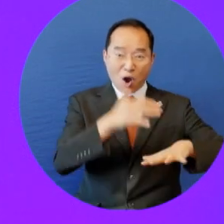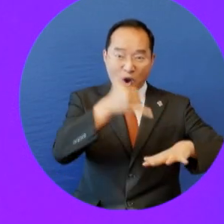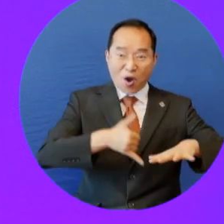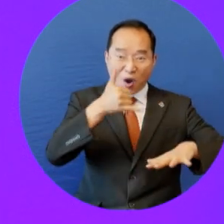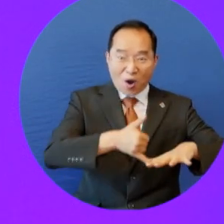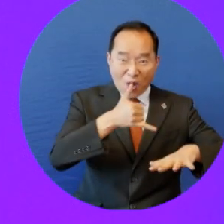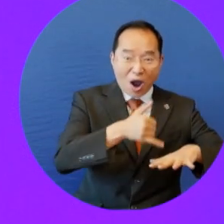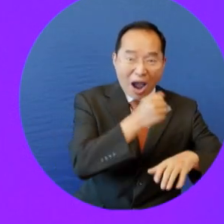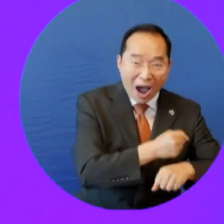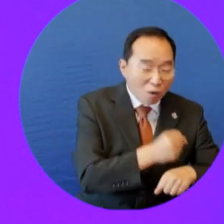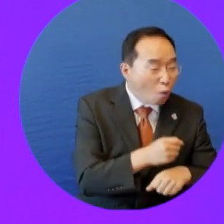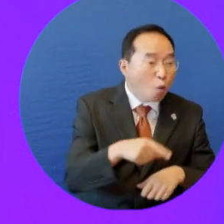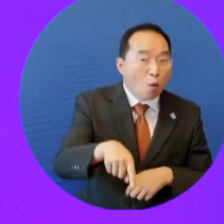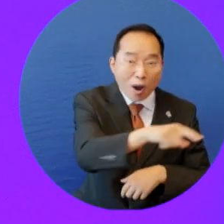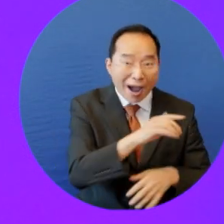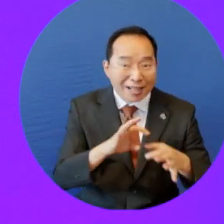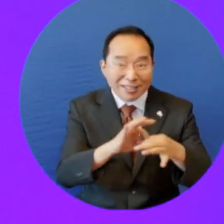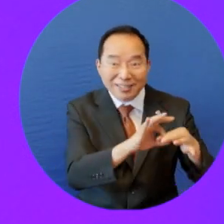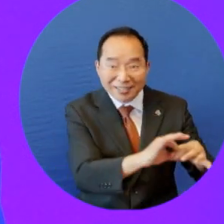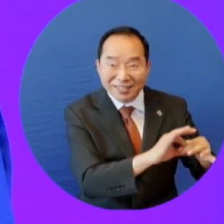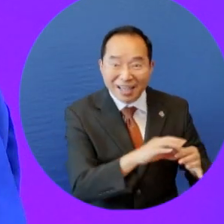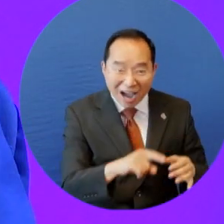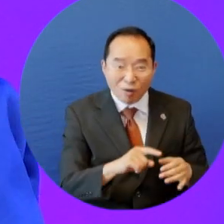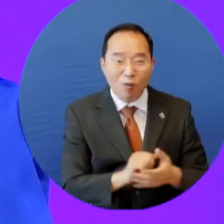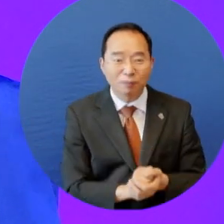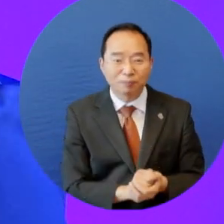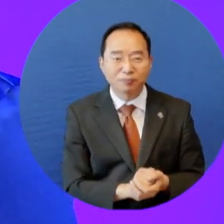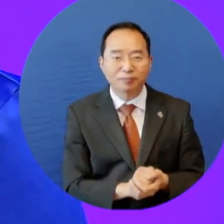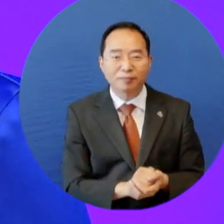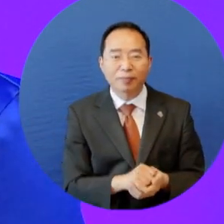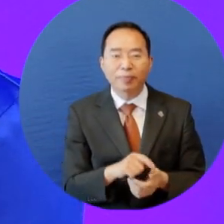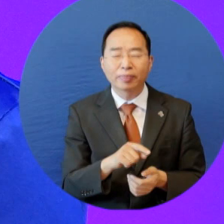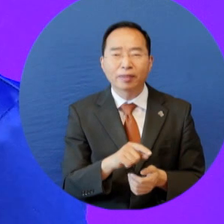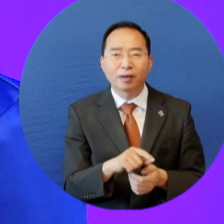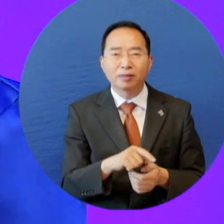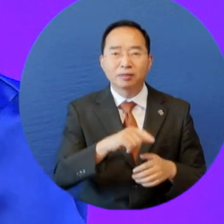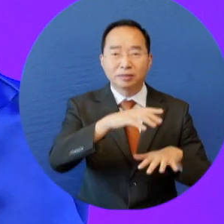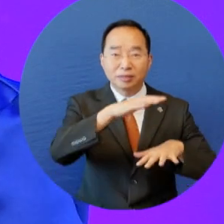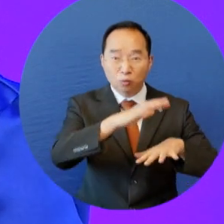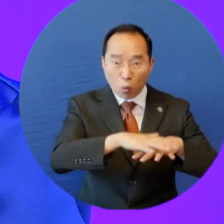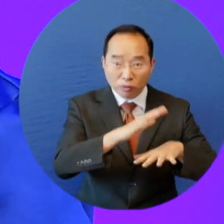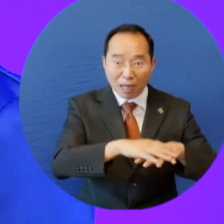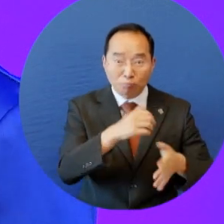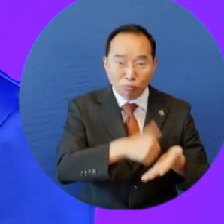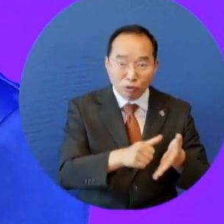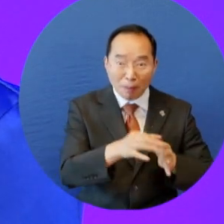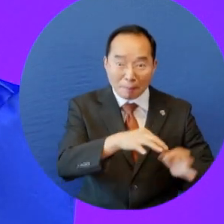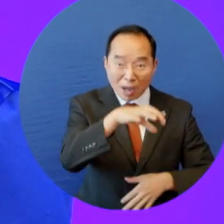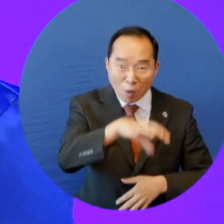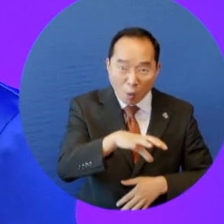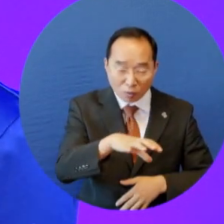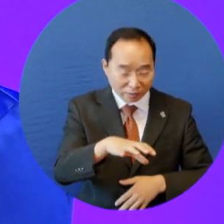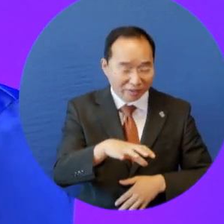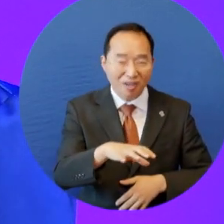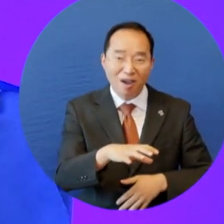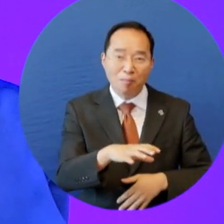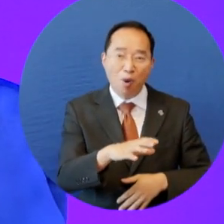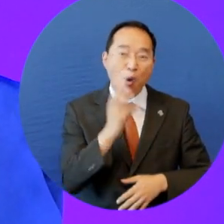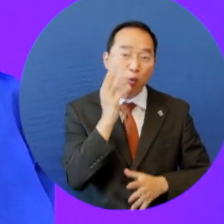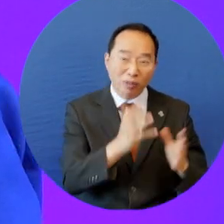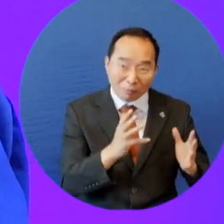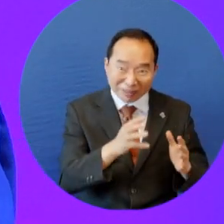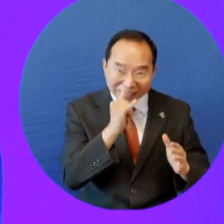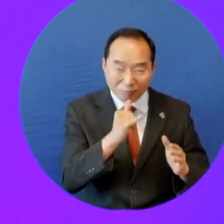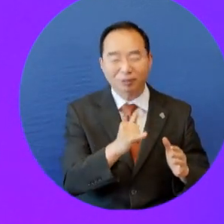주도적으로 텃밭 농사를 짓고 또 지역 주민들과 네트워킹 하면서 파머스 마켓 같은 곳에서 또 먹거리를 판매도